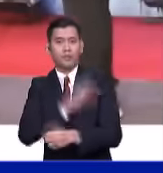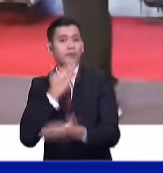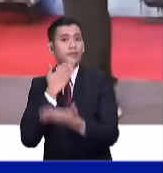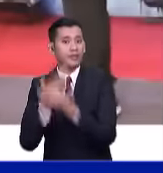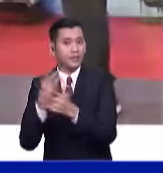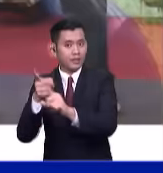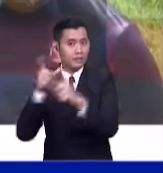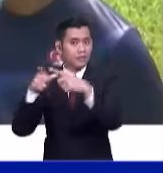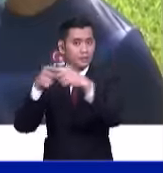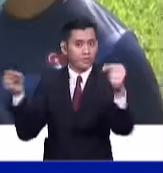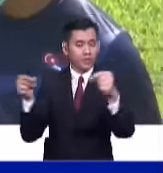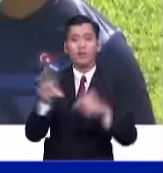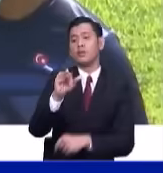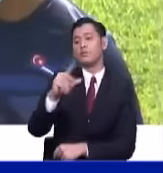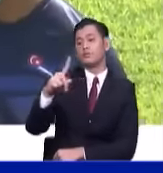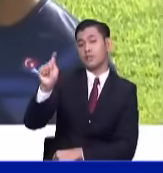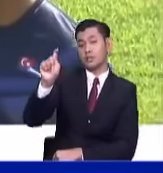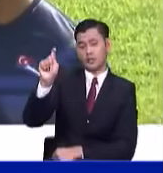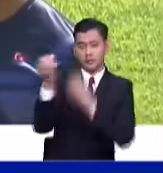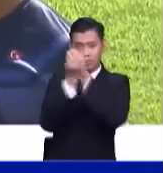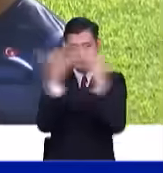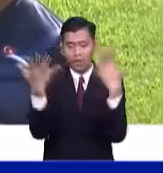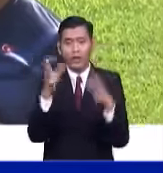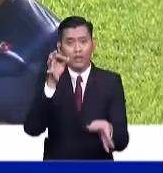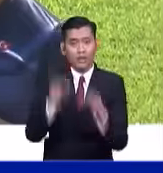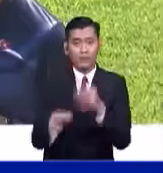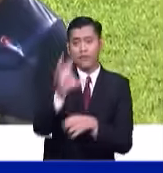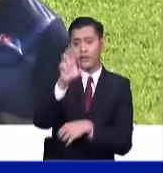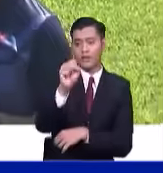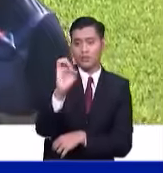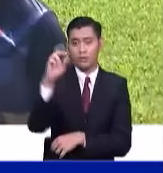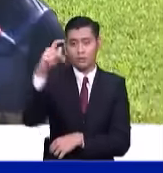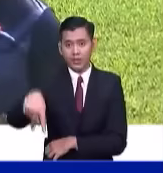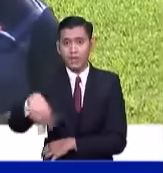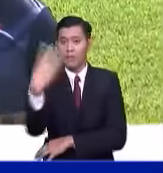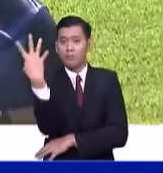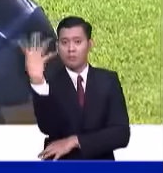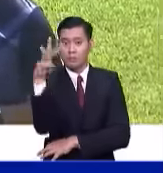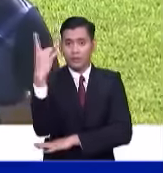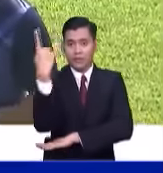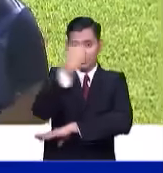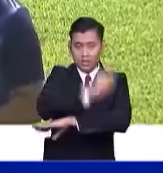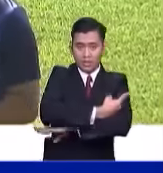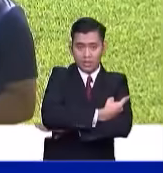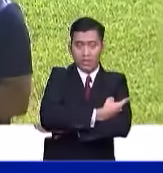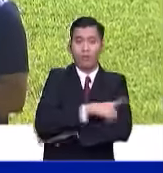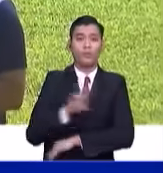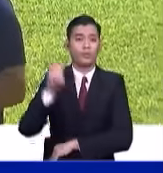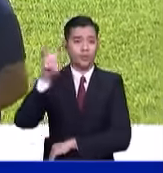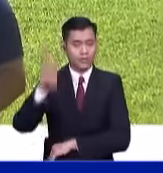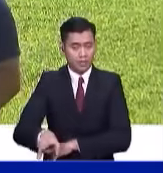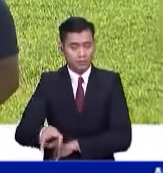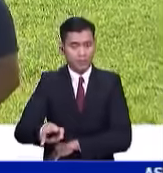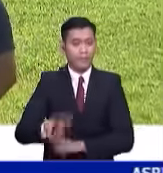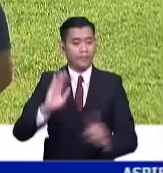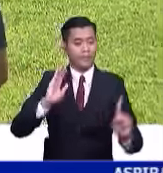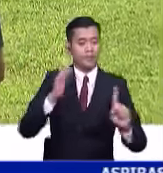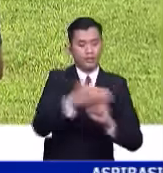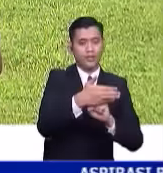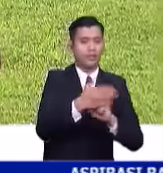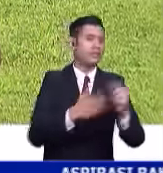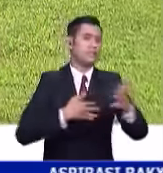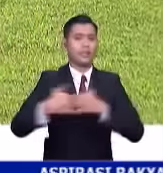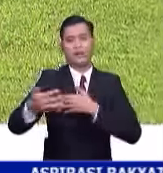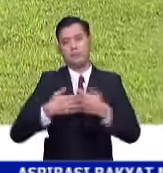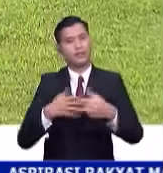Dalam perkembangan sama, Megat turut menyatakan jika prosedur open standard SOP 14 hari kuarantin diwajibkan penganjur, maka mereka tiada